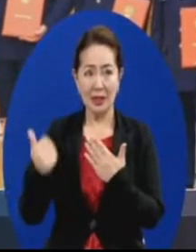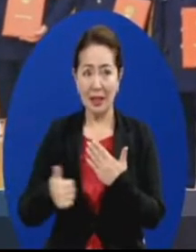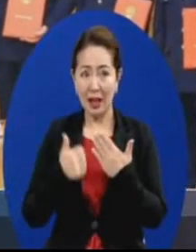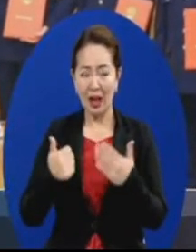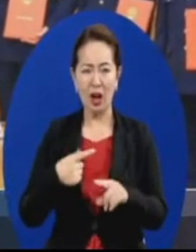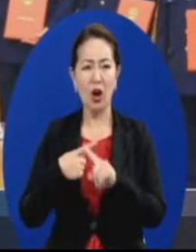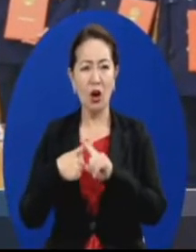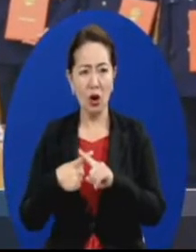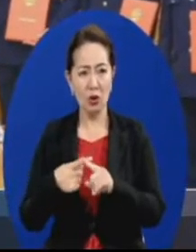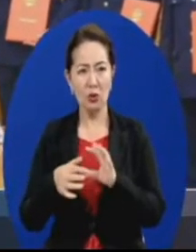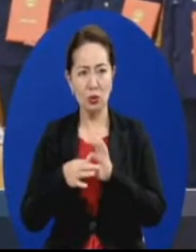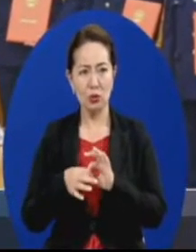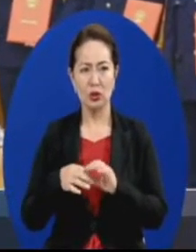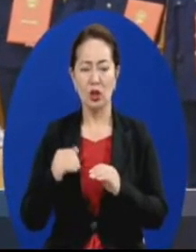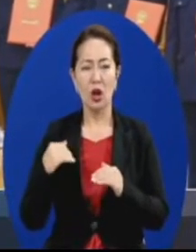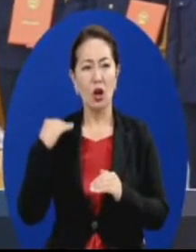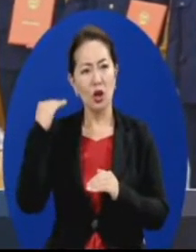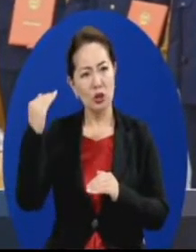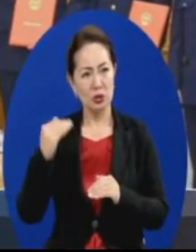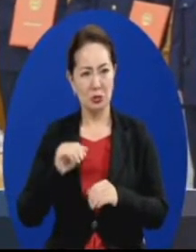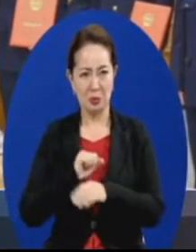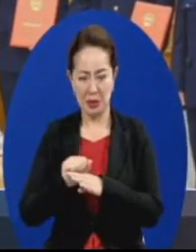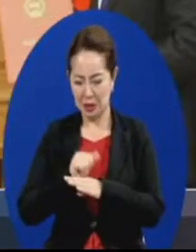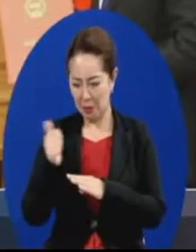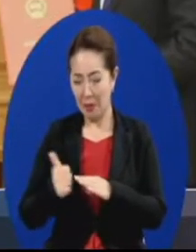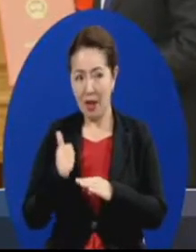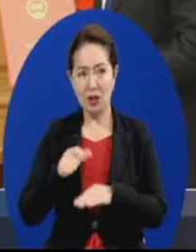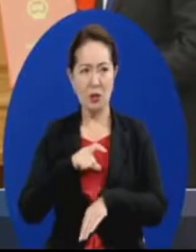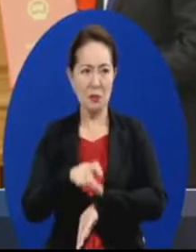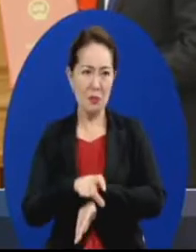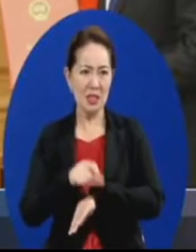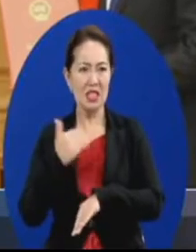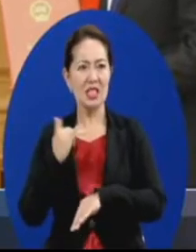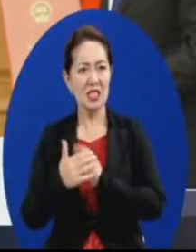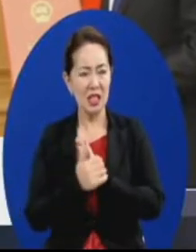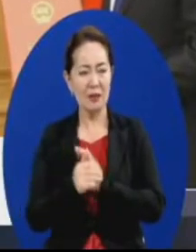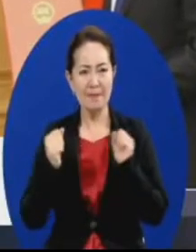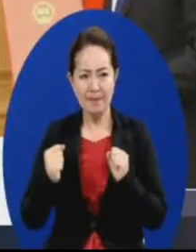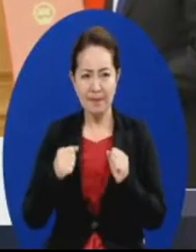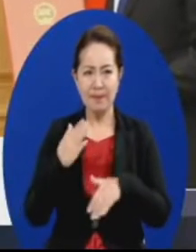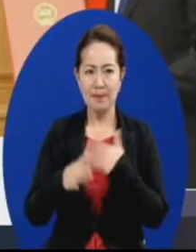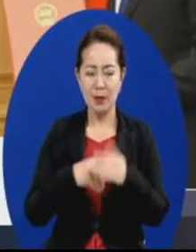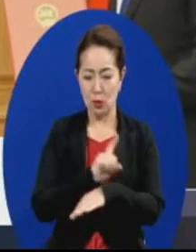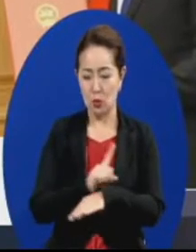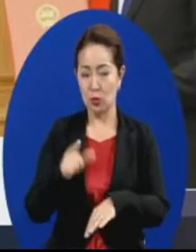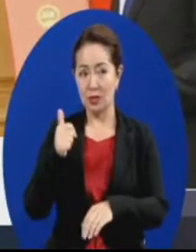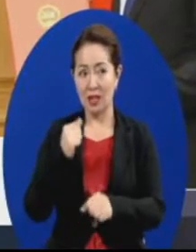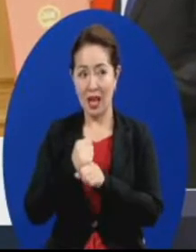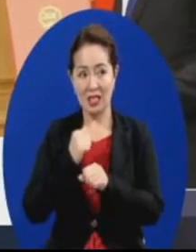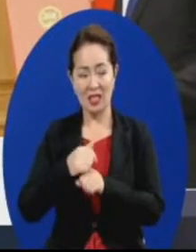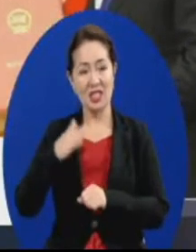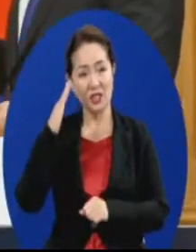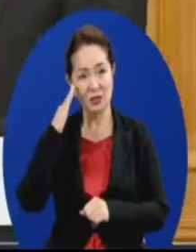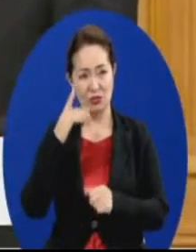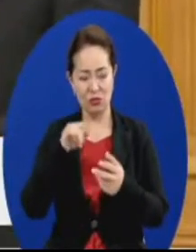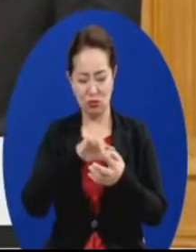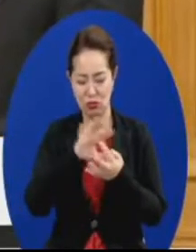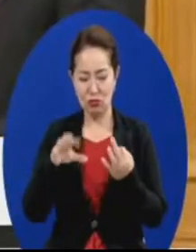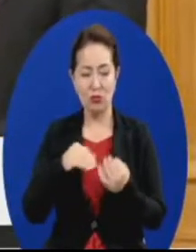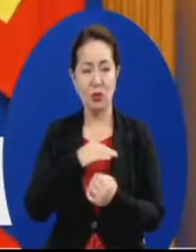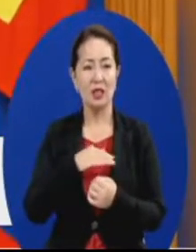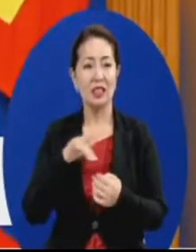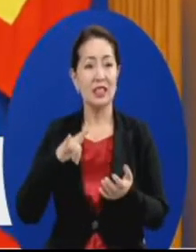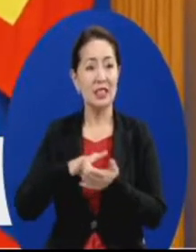болон хөл хорионы үед өндөржүүлсэн бэлэн байдлын нөхцөлд өөрийн мэрэгжил, ур чадвараа дайчлан үр дүндээ ажилласан зөвсөд хүчний дугаар